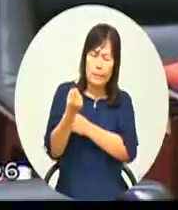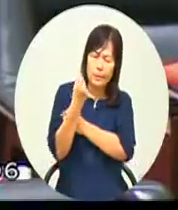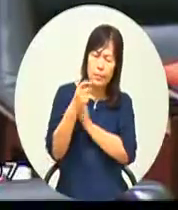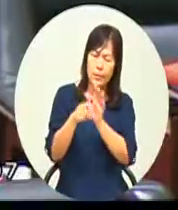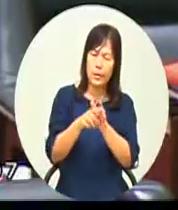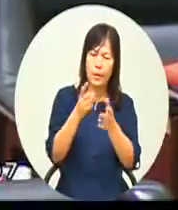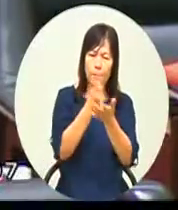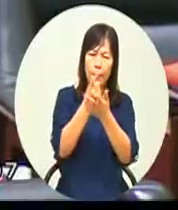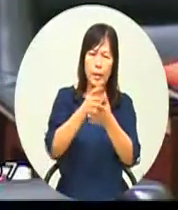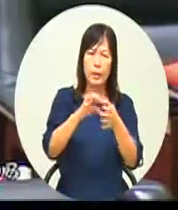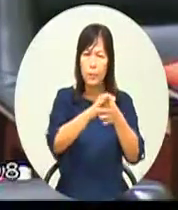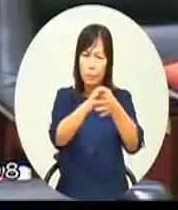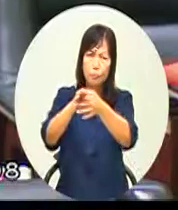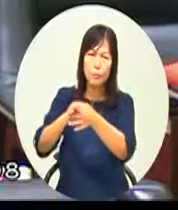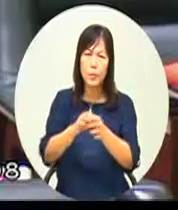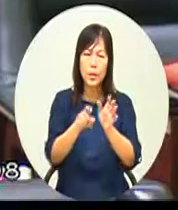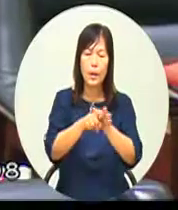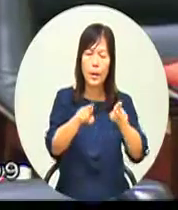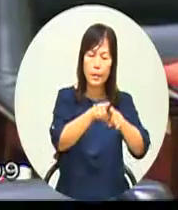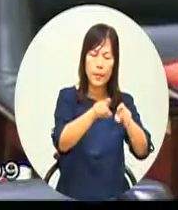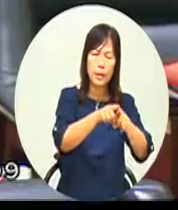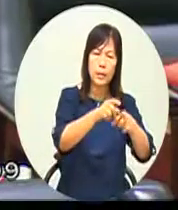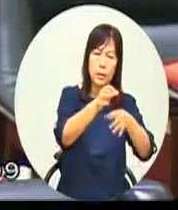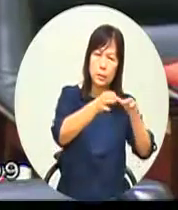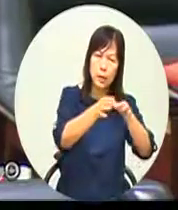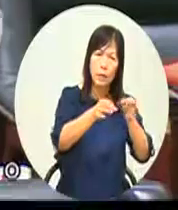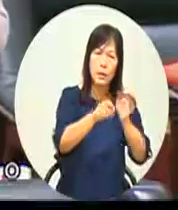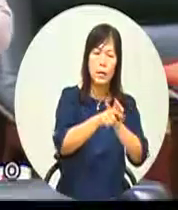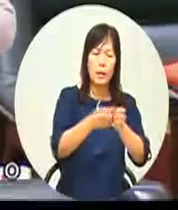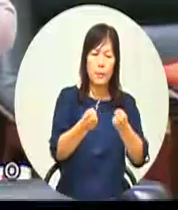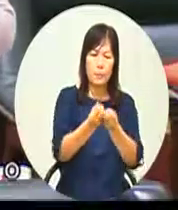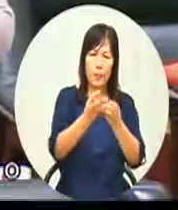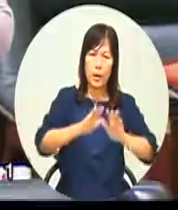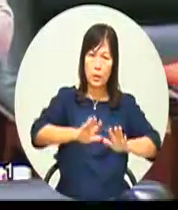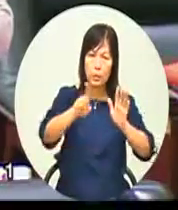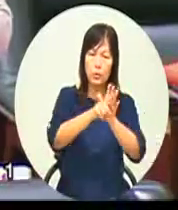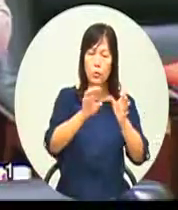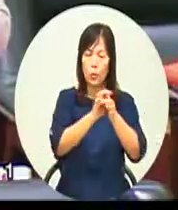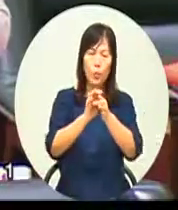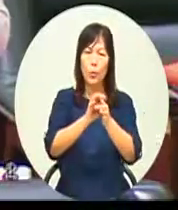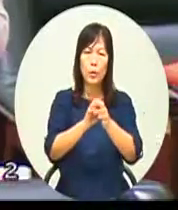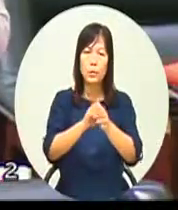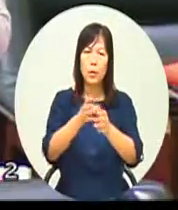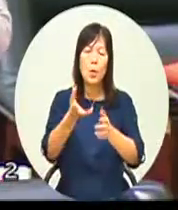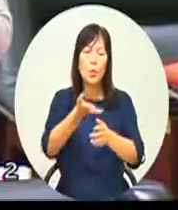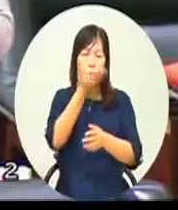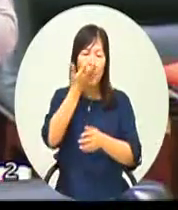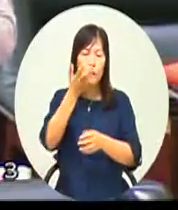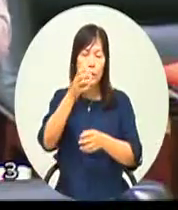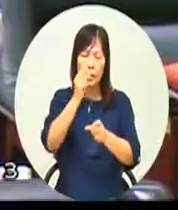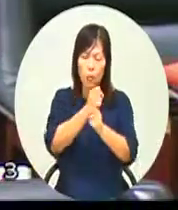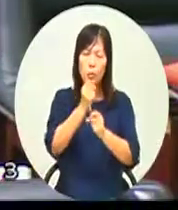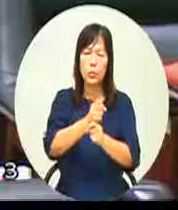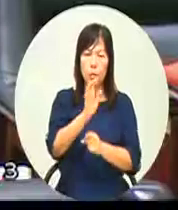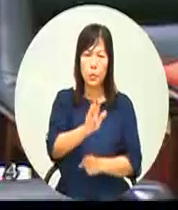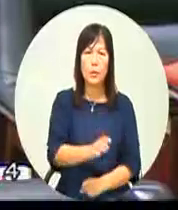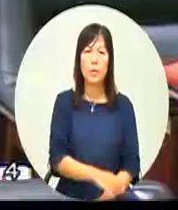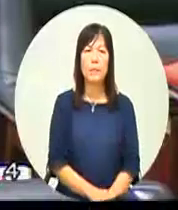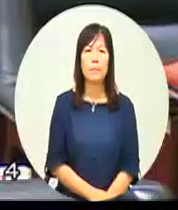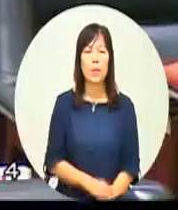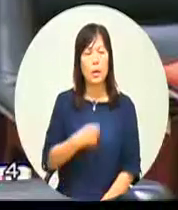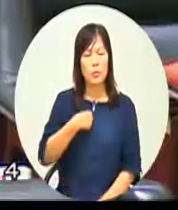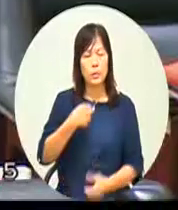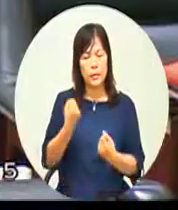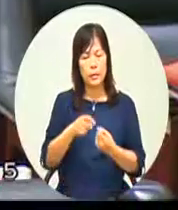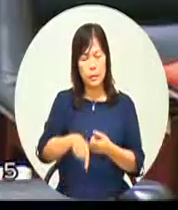各界与民间的资源来发展我们的相关观光的产业哈。啊，所以本席就要提出